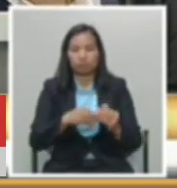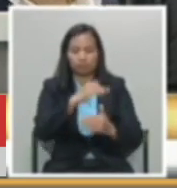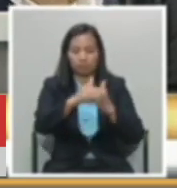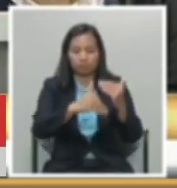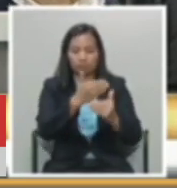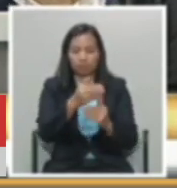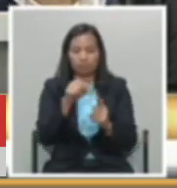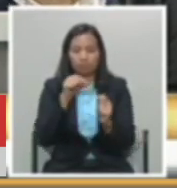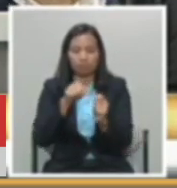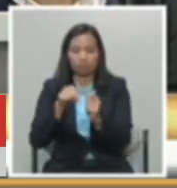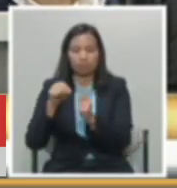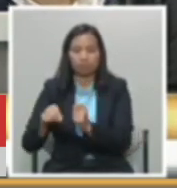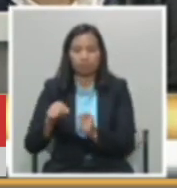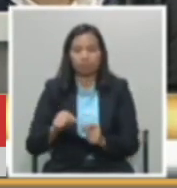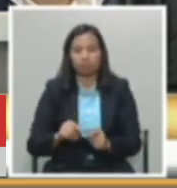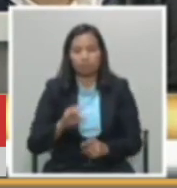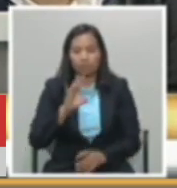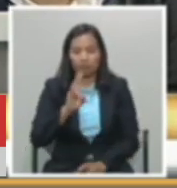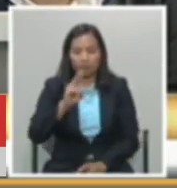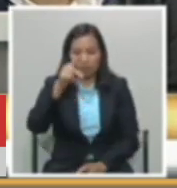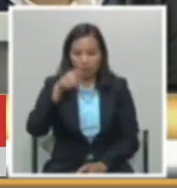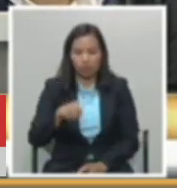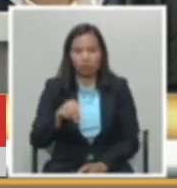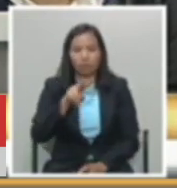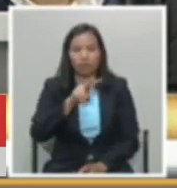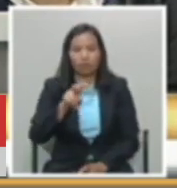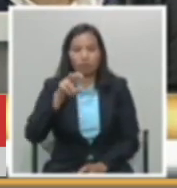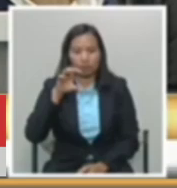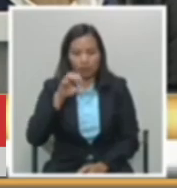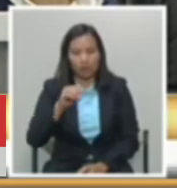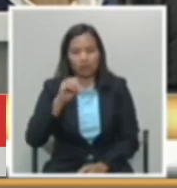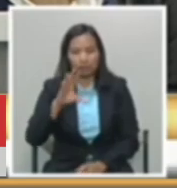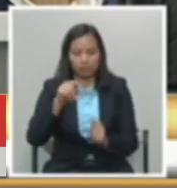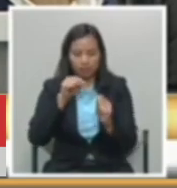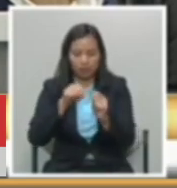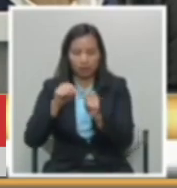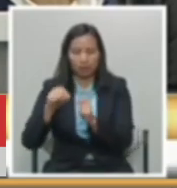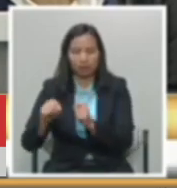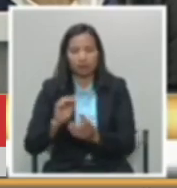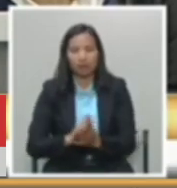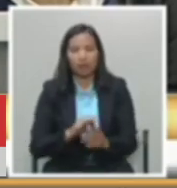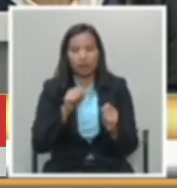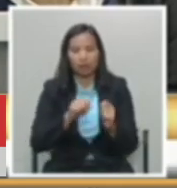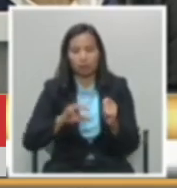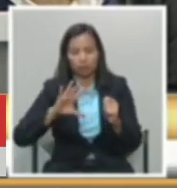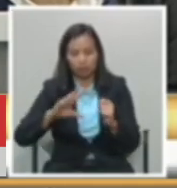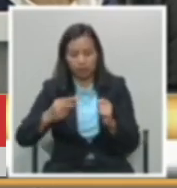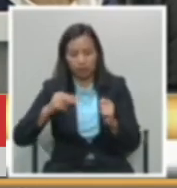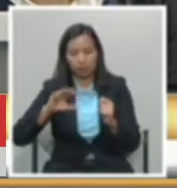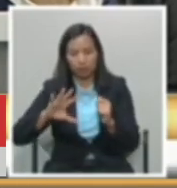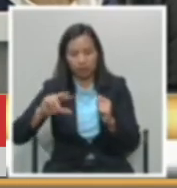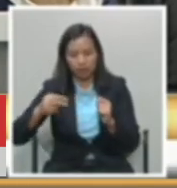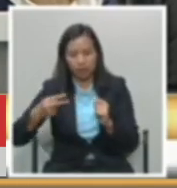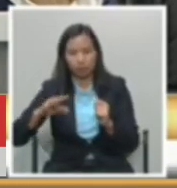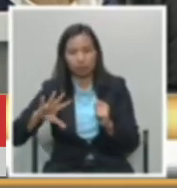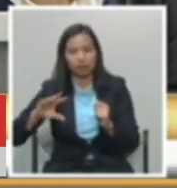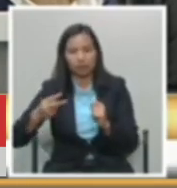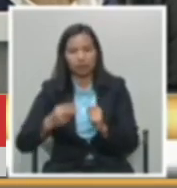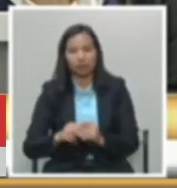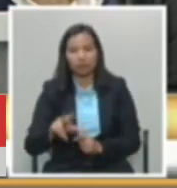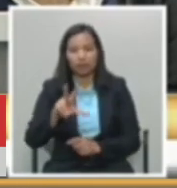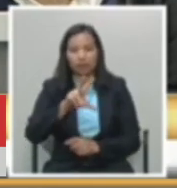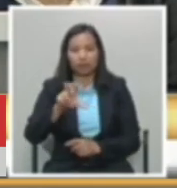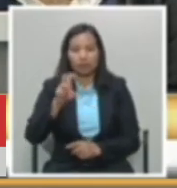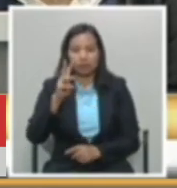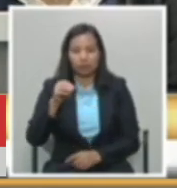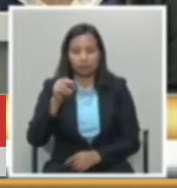ลซึ่งมีทั้งหมดประมาณ 7,255 ตำบลถ้าตำบลละ 50,000 บาทนะคะไม่เยอะค่ะใช้เงินประมาณ